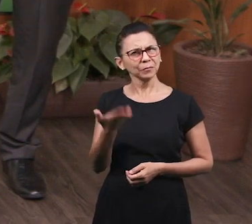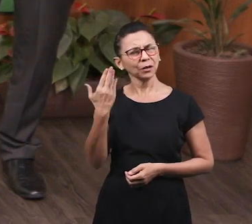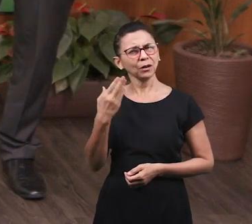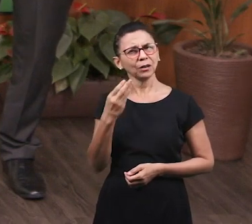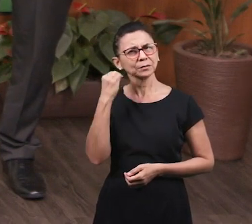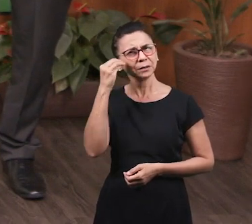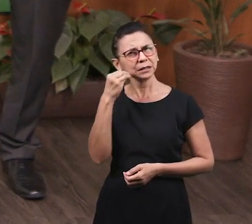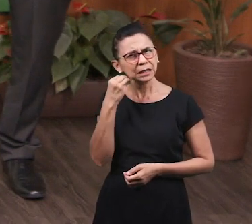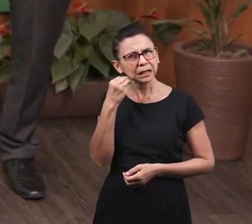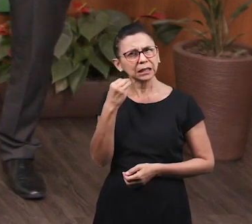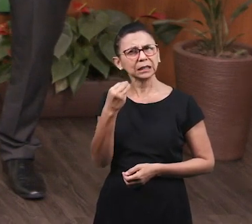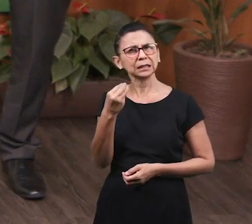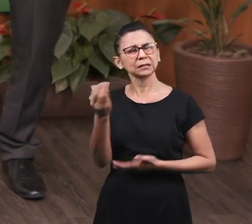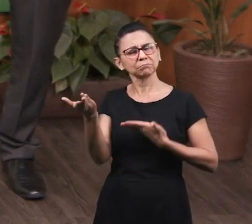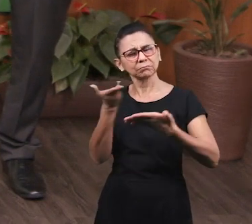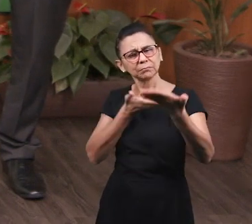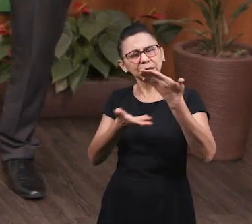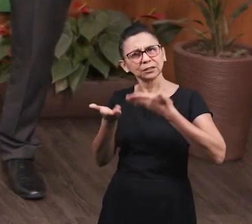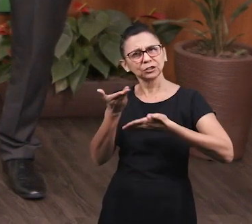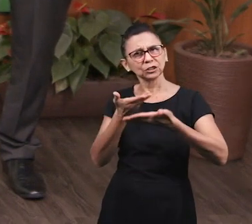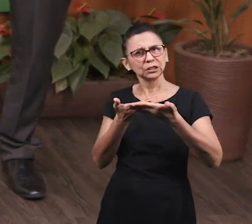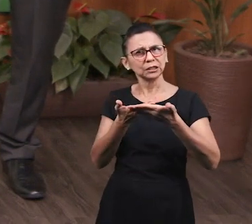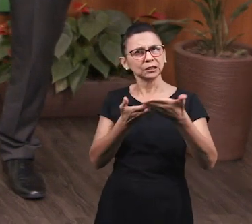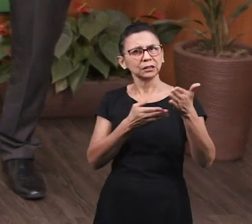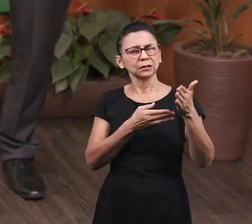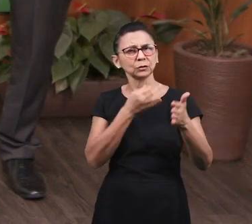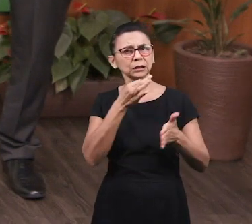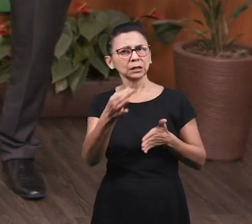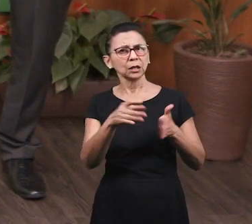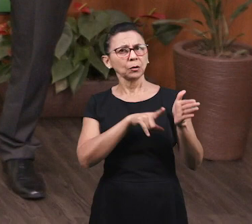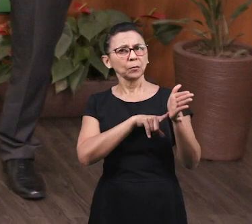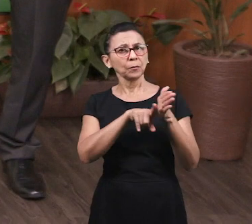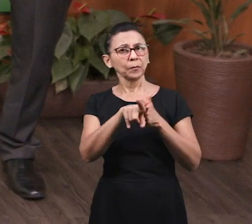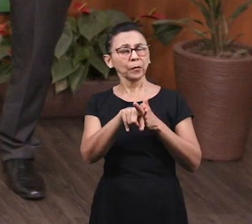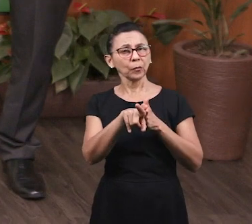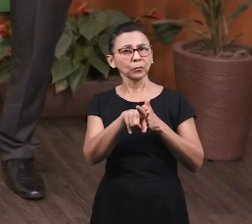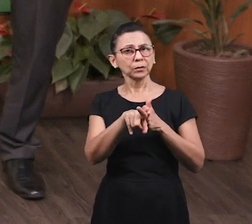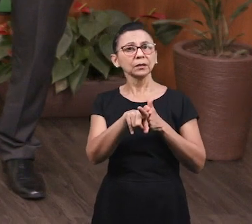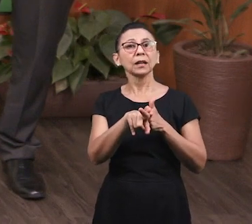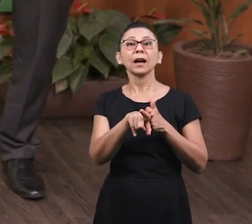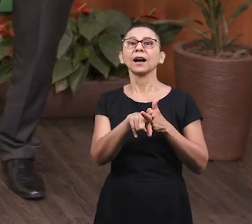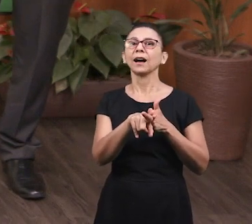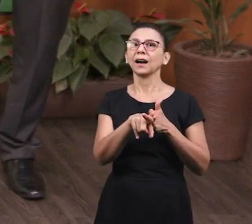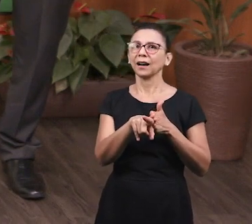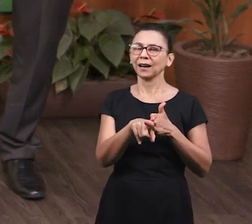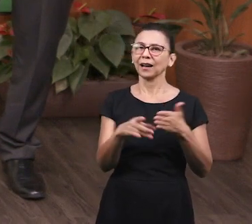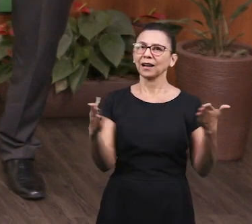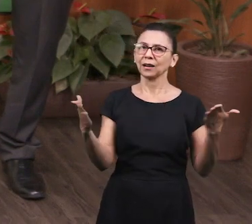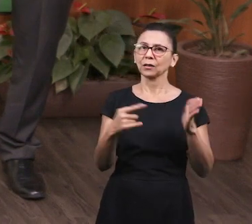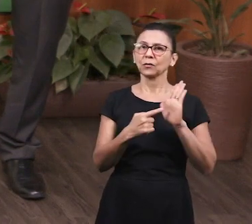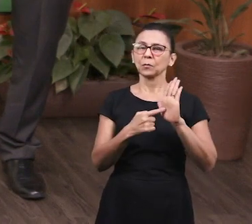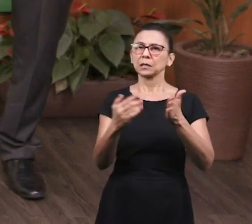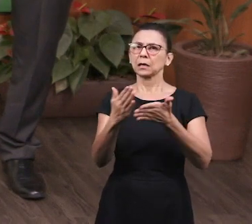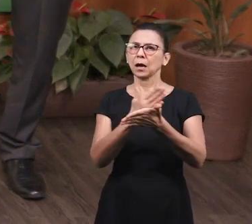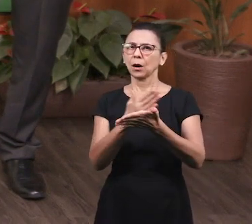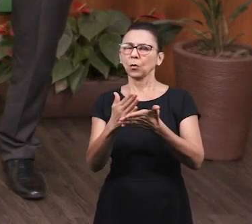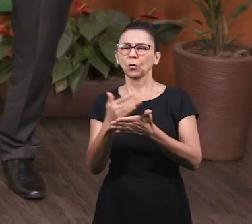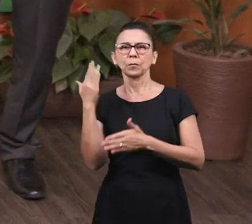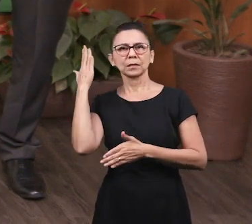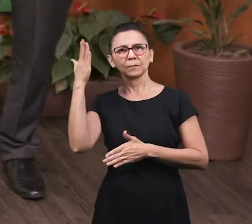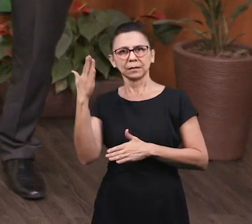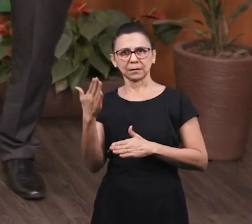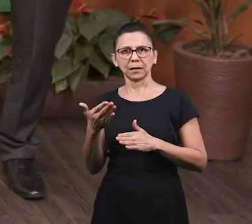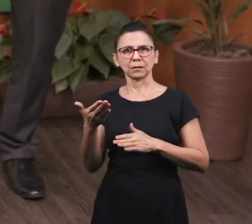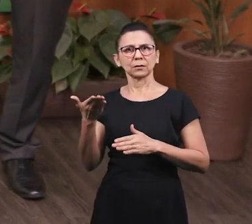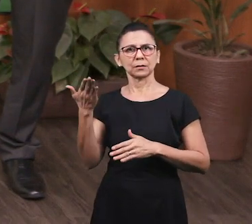votre expérience, votre suggestion, votre question. Nous allons citer quelques messages que nous avons